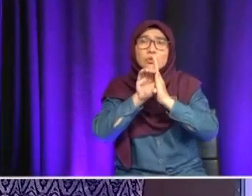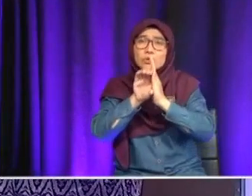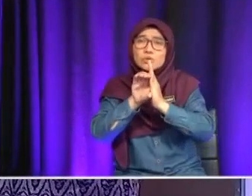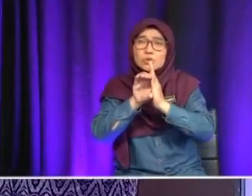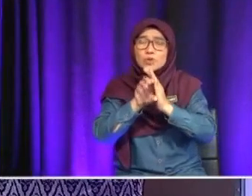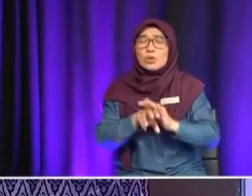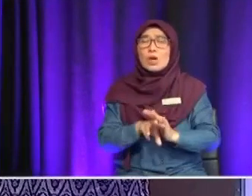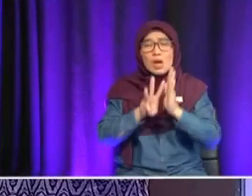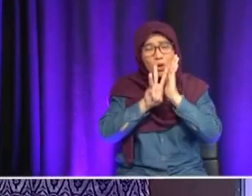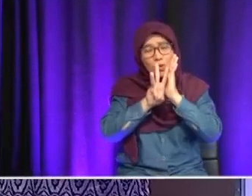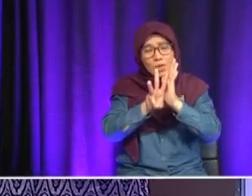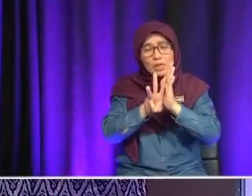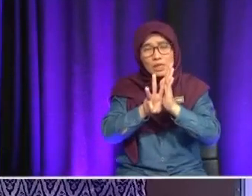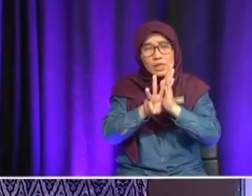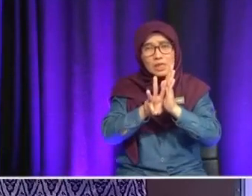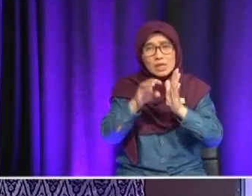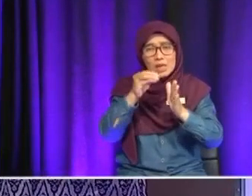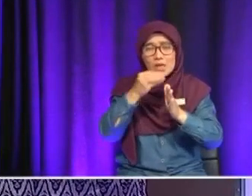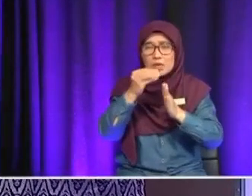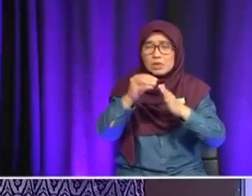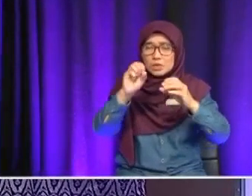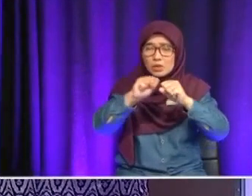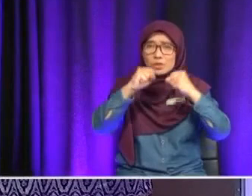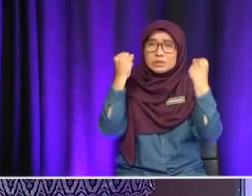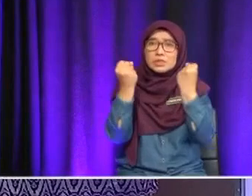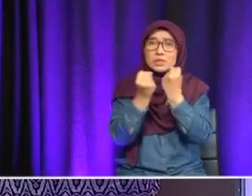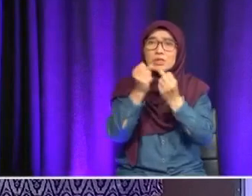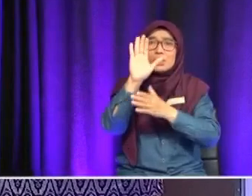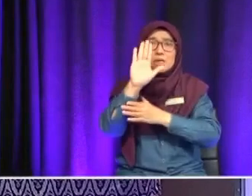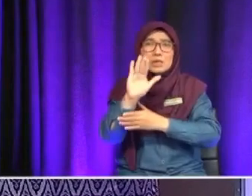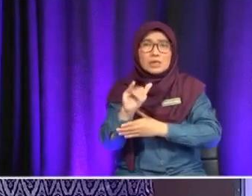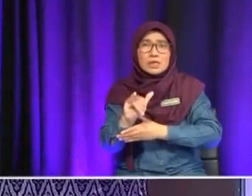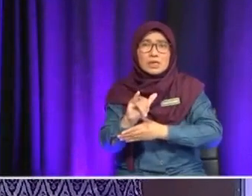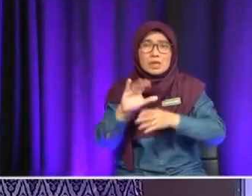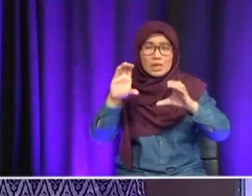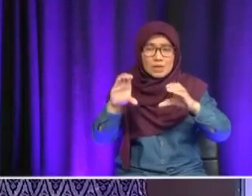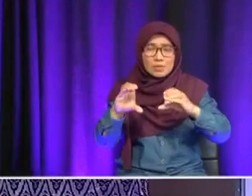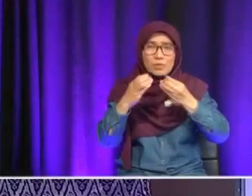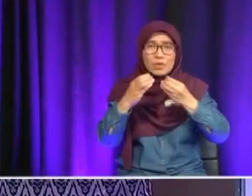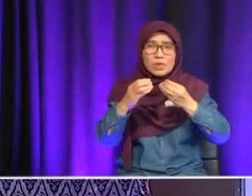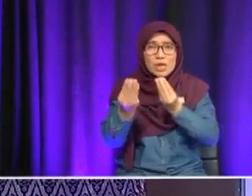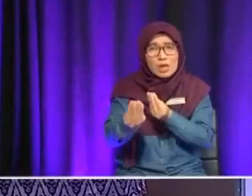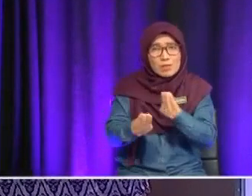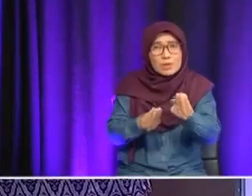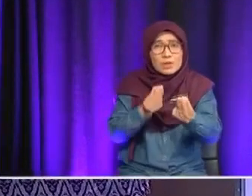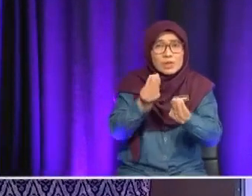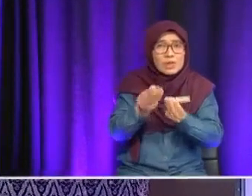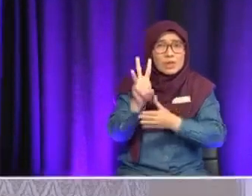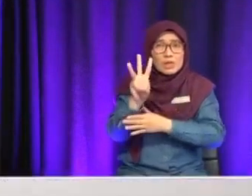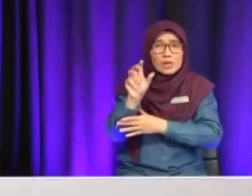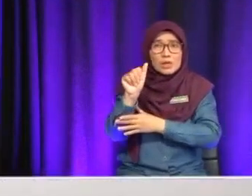wakil ataupun syarikat yang menjalankan. Menjalankan perniagaan wakalah. Ada nak siapa nak